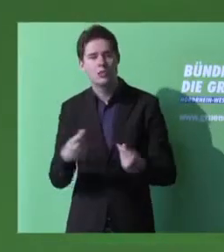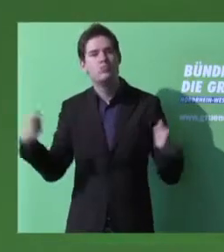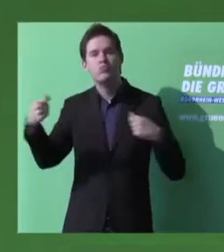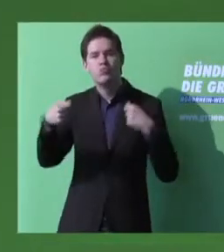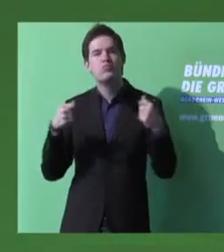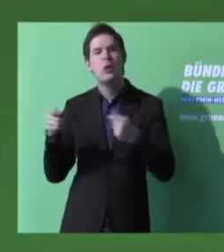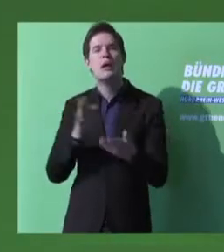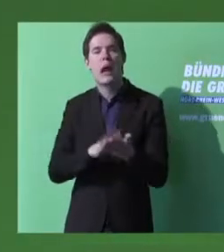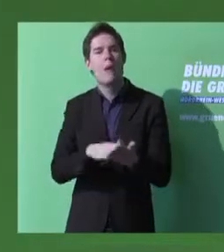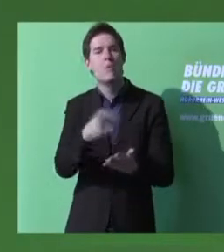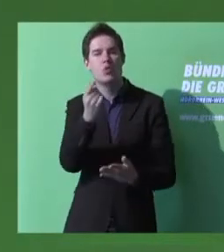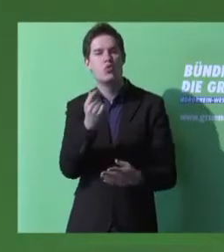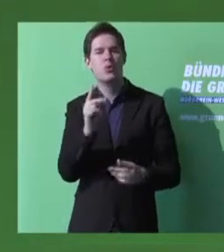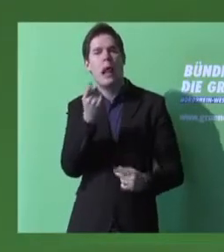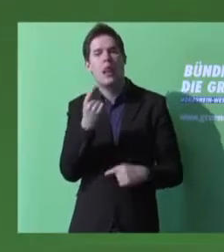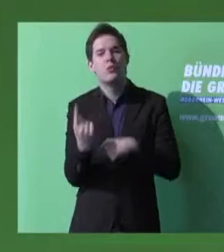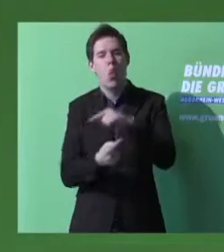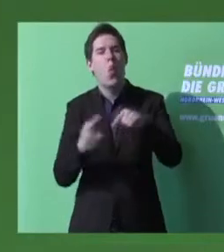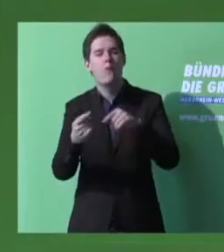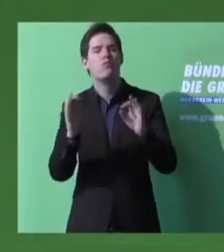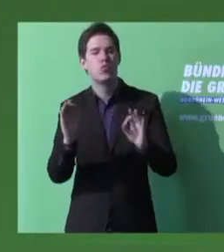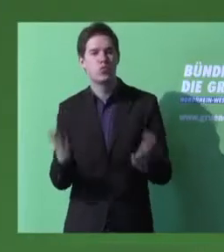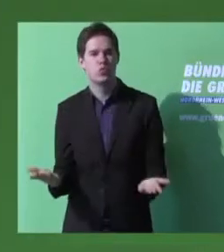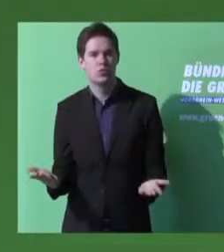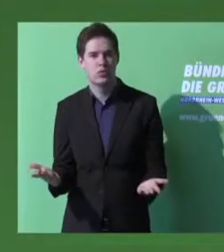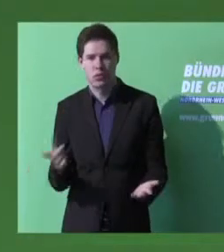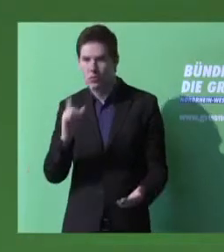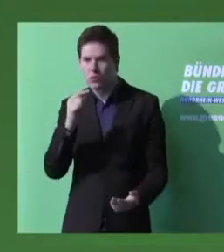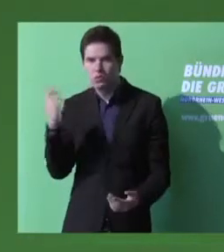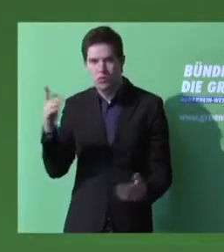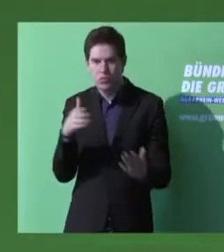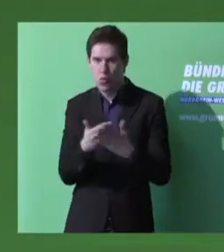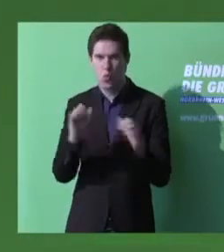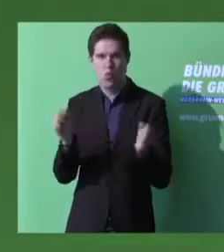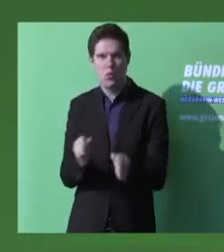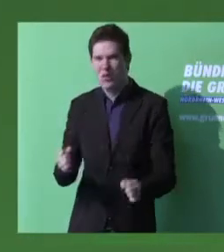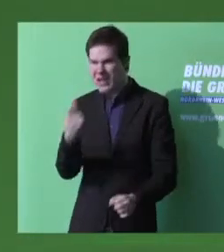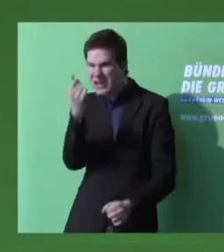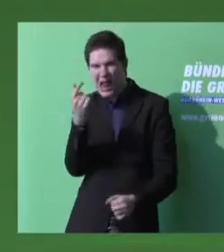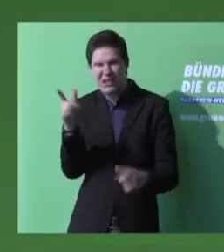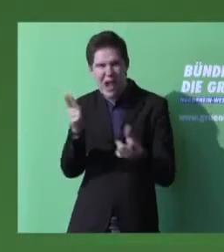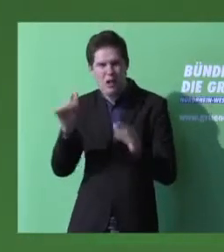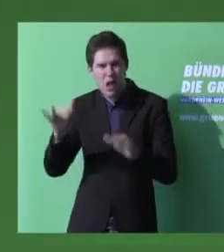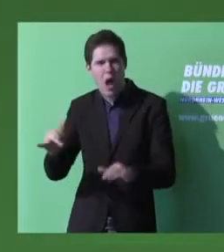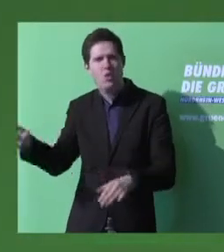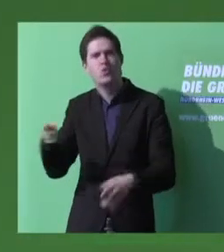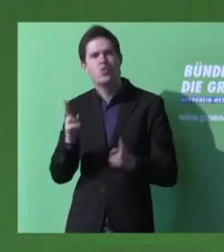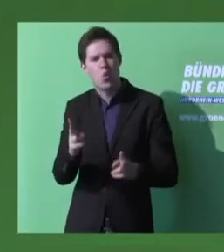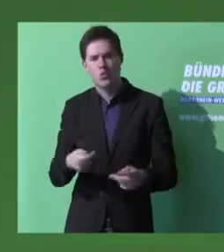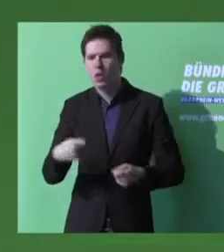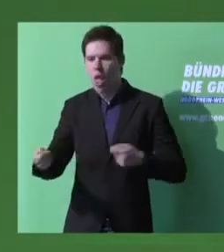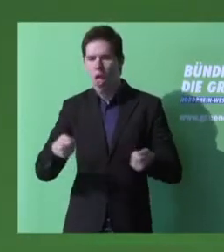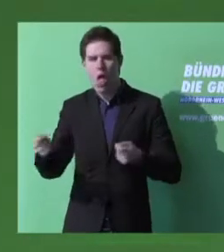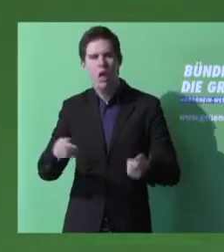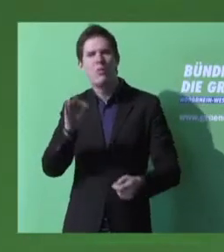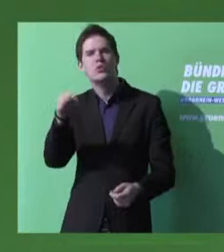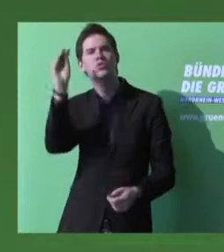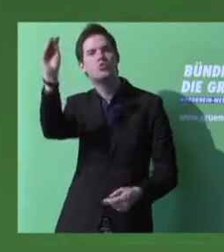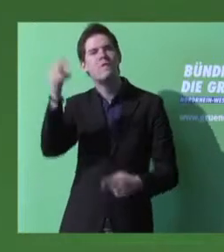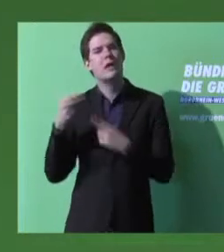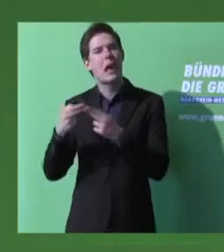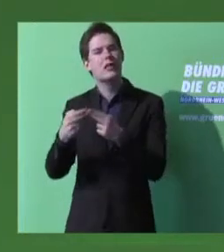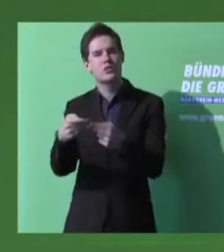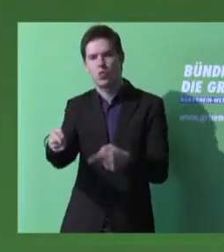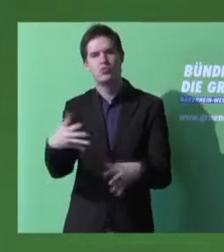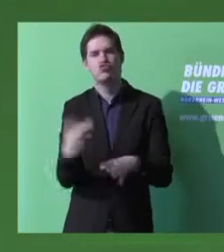finanziert. Diese Partei versucht, an der Macht zu bleiben mit Geldern, die sie nicht hat, die sie zukünftigen Generationen wegnehmen will. Das ist